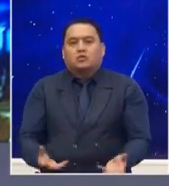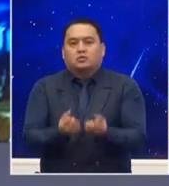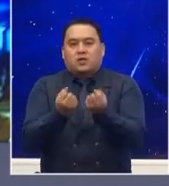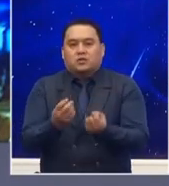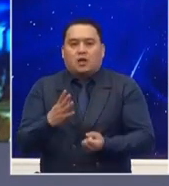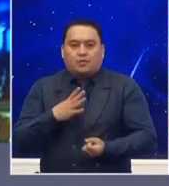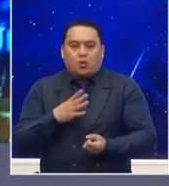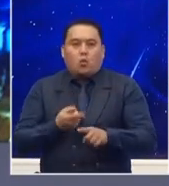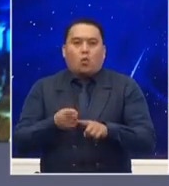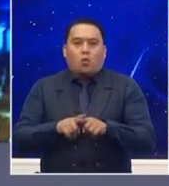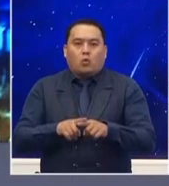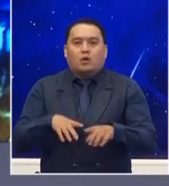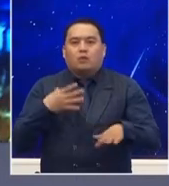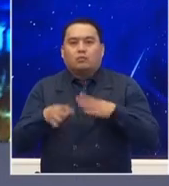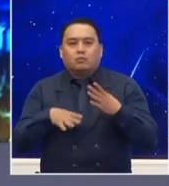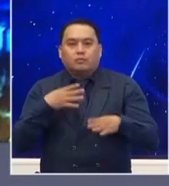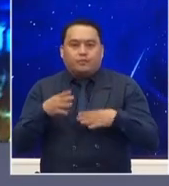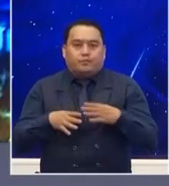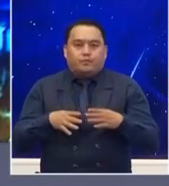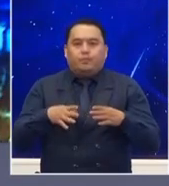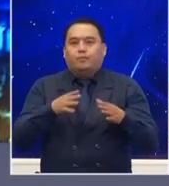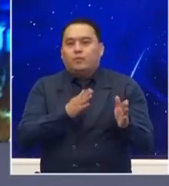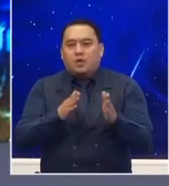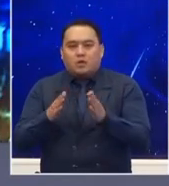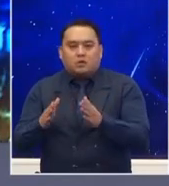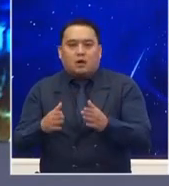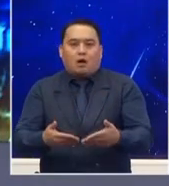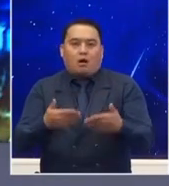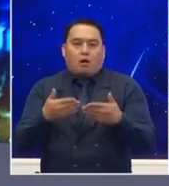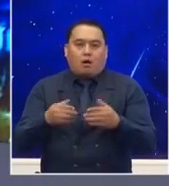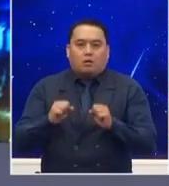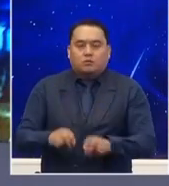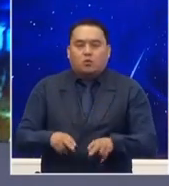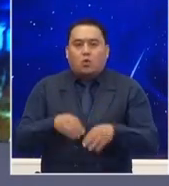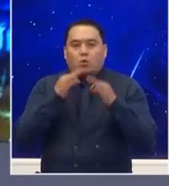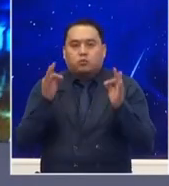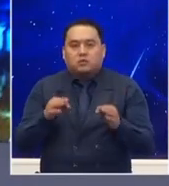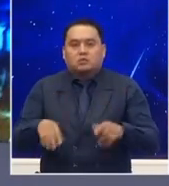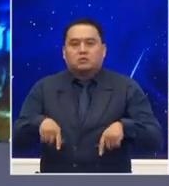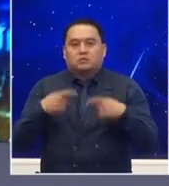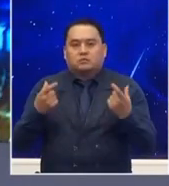эвакуациялайды. Осылай олар кенеттен болуы мүмкін оқыс оқиғалардың алдын алуда тәжірибелі